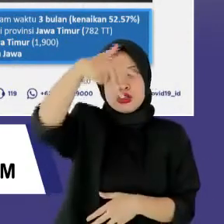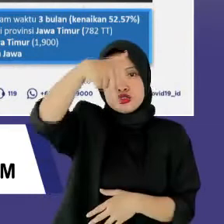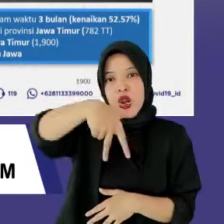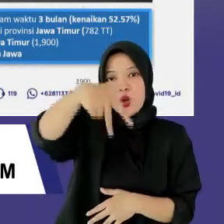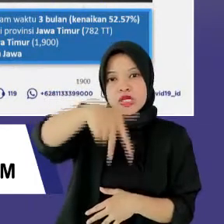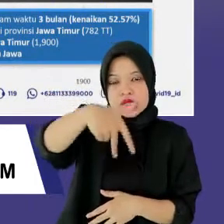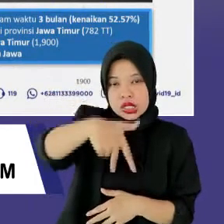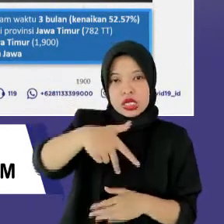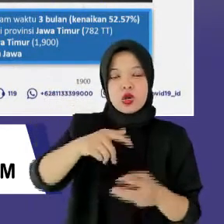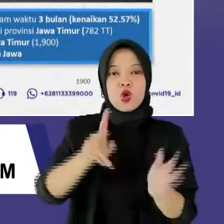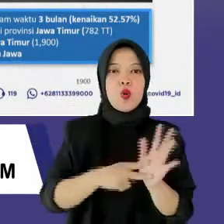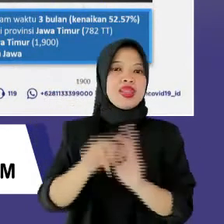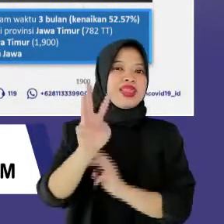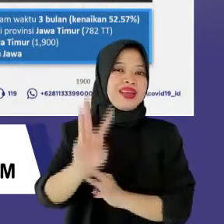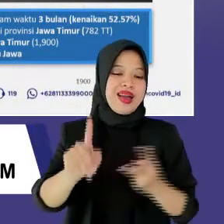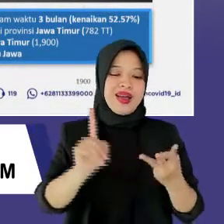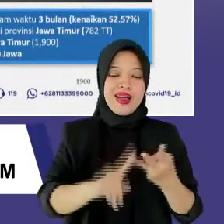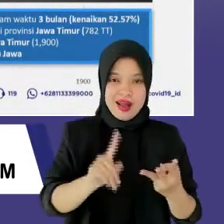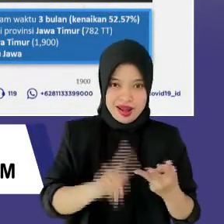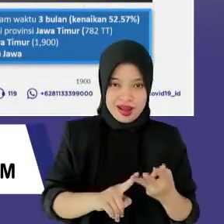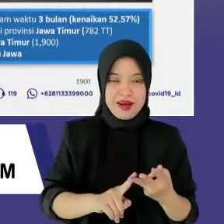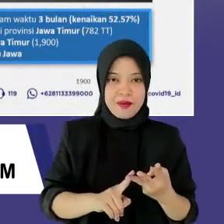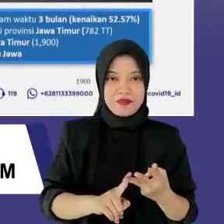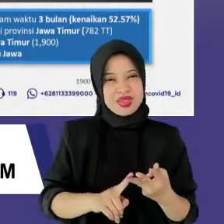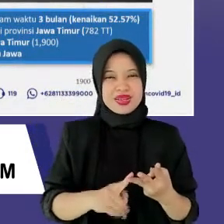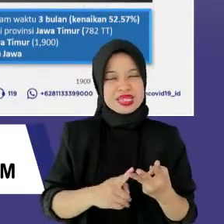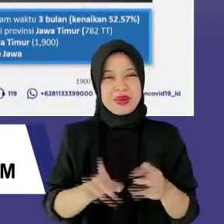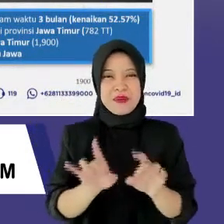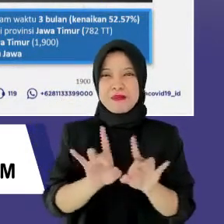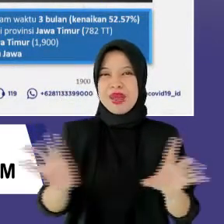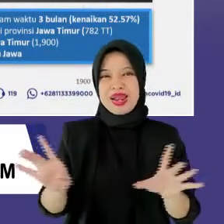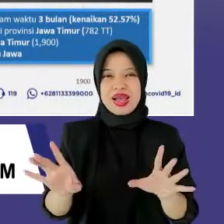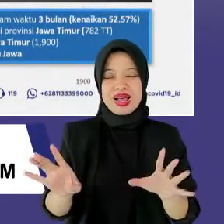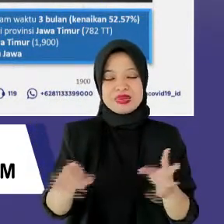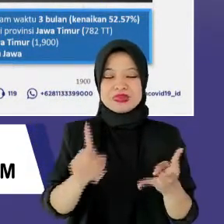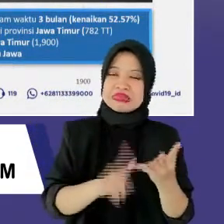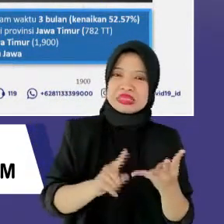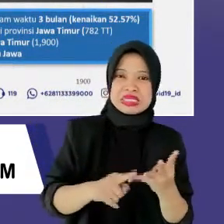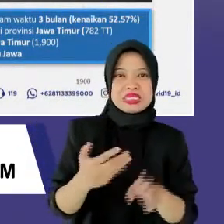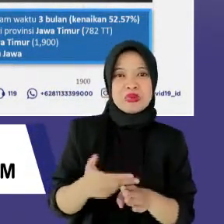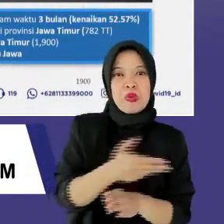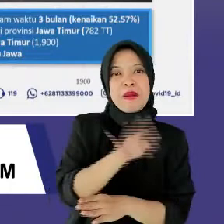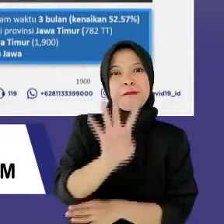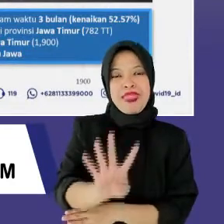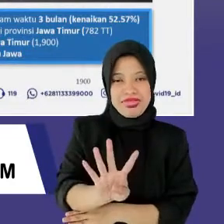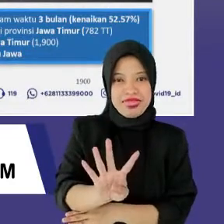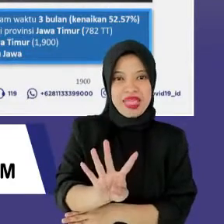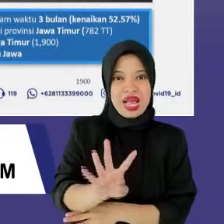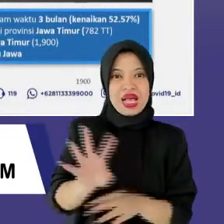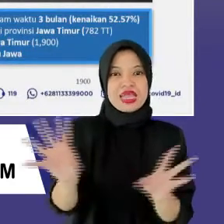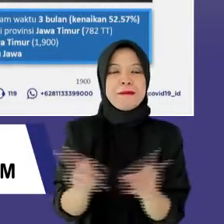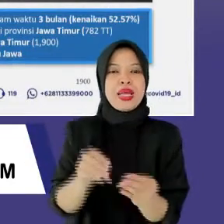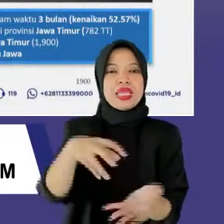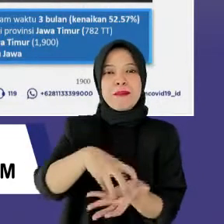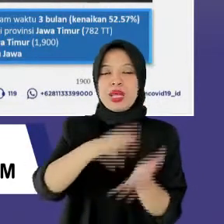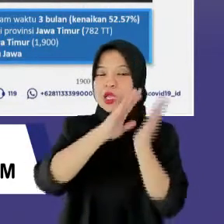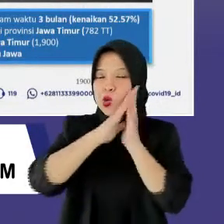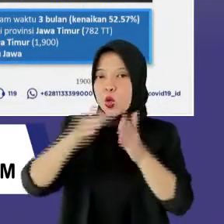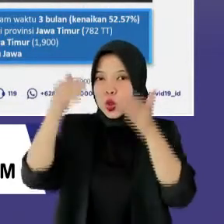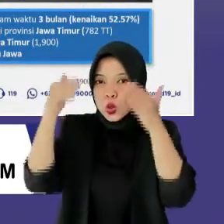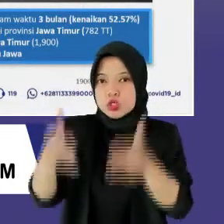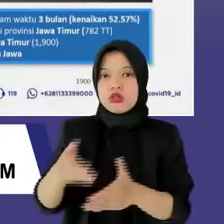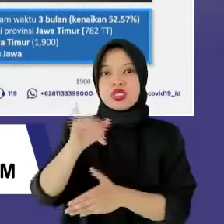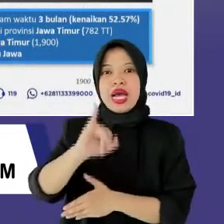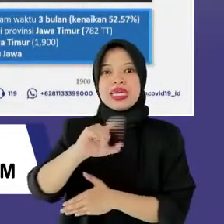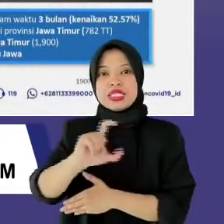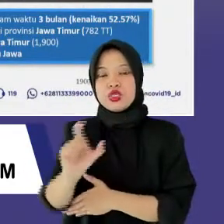Sulawesi peringkat ketiga, kalau tadi dia peringkat keempat, jadi agak-agak geser nih. Terkait dengan jumlah ketersediaan tempat tidur